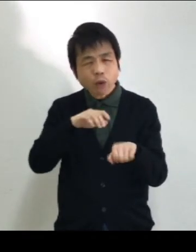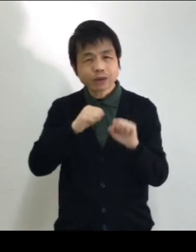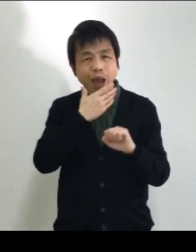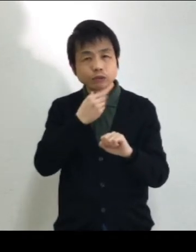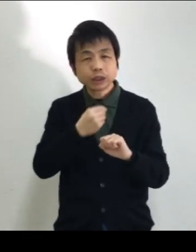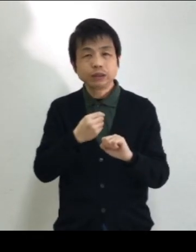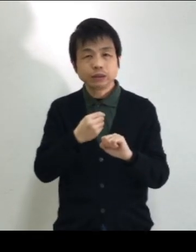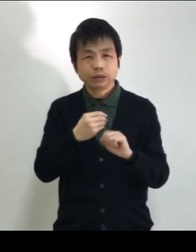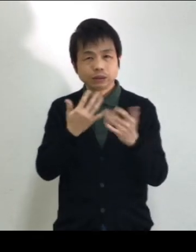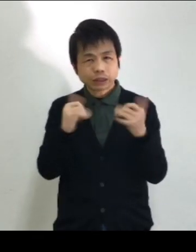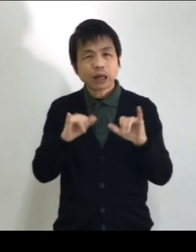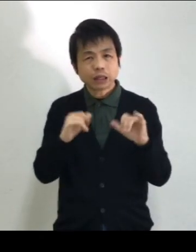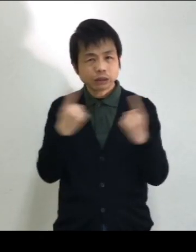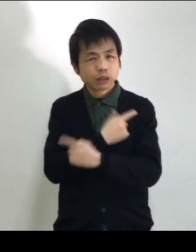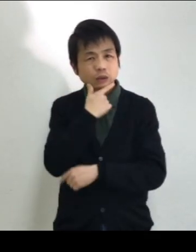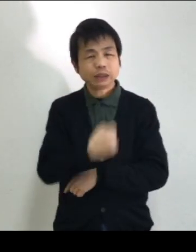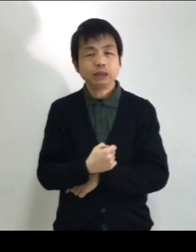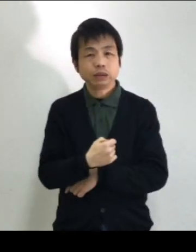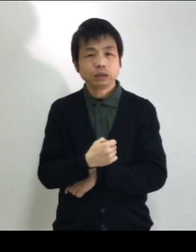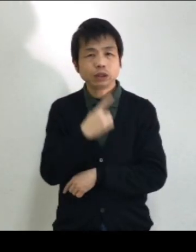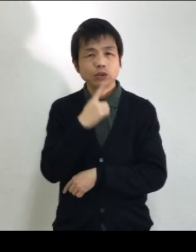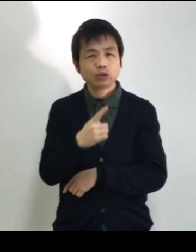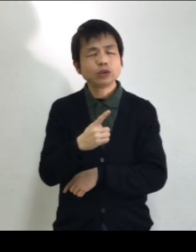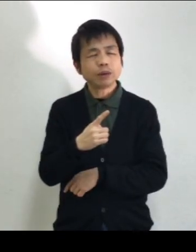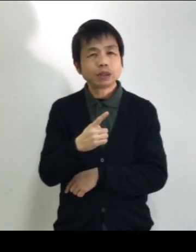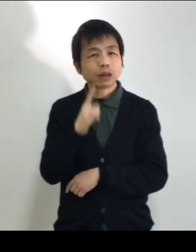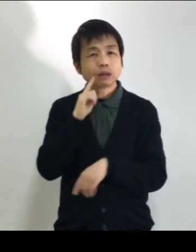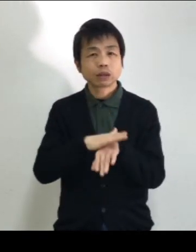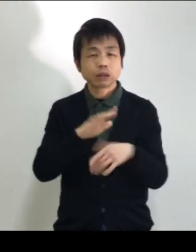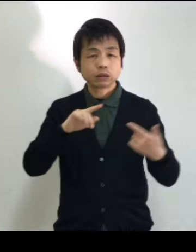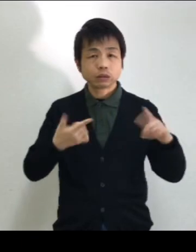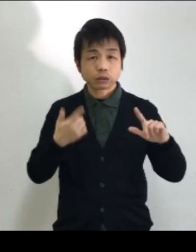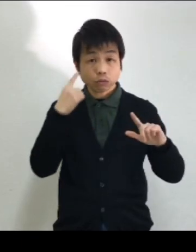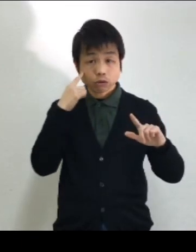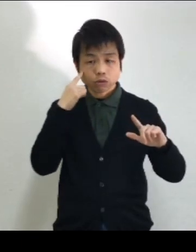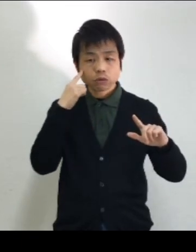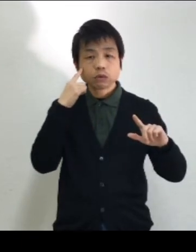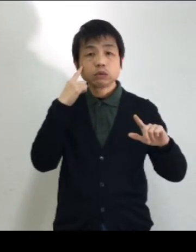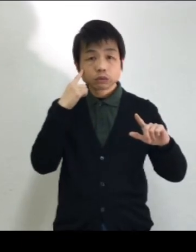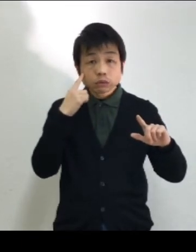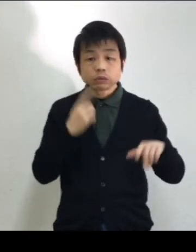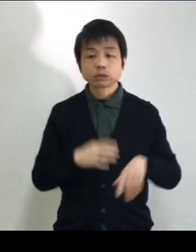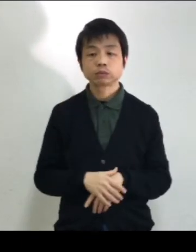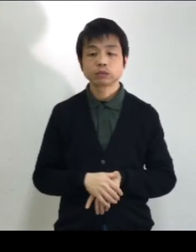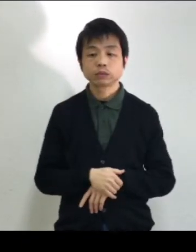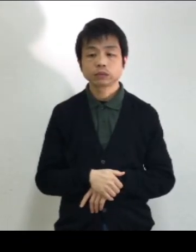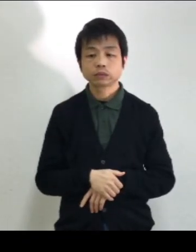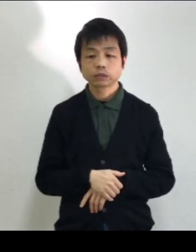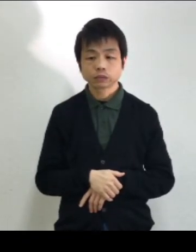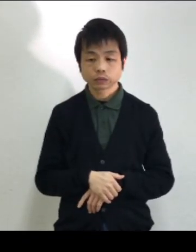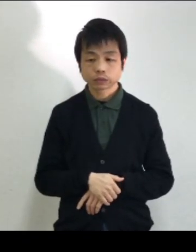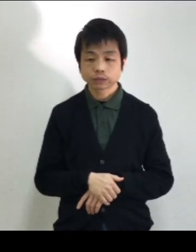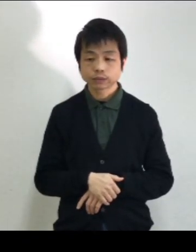すい社会にしてほしいっていうのはまたちょっと違っているような気が私は